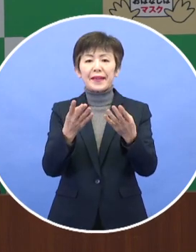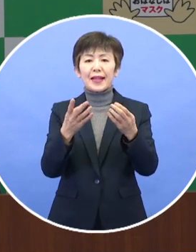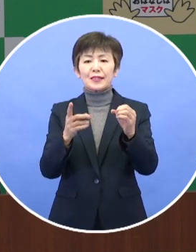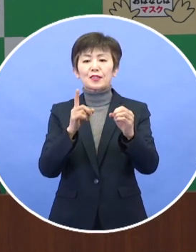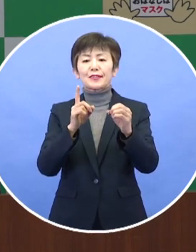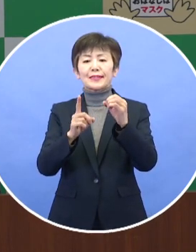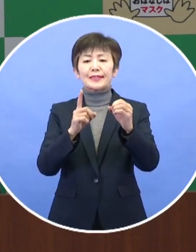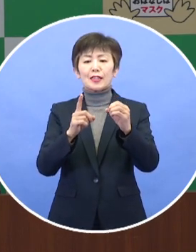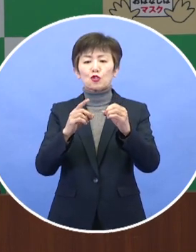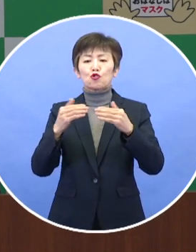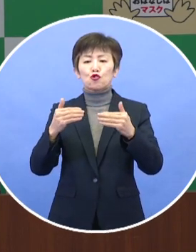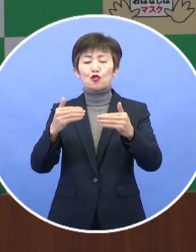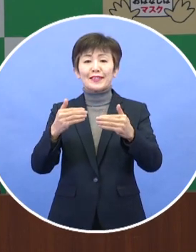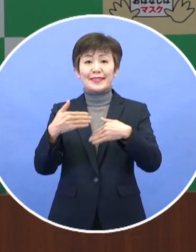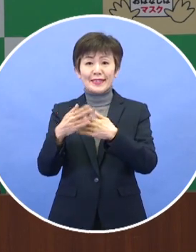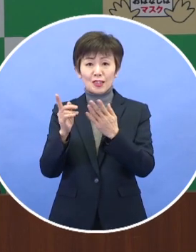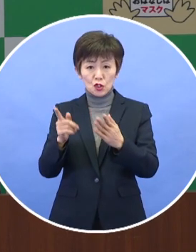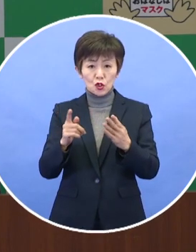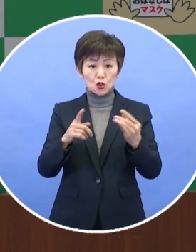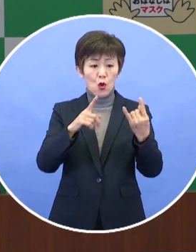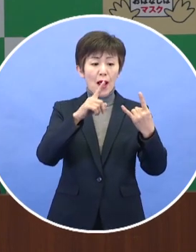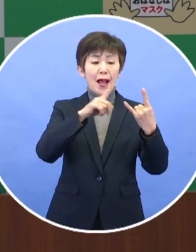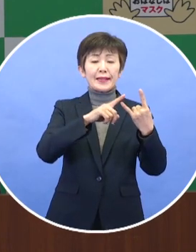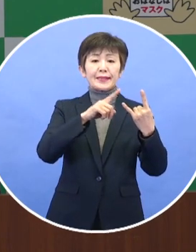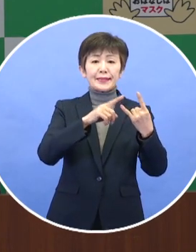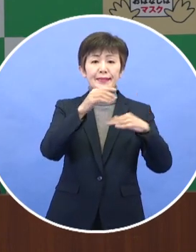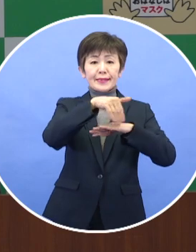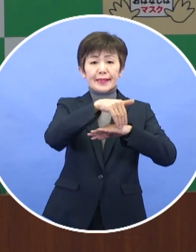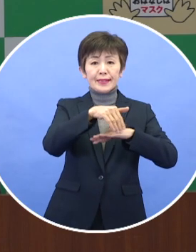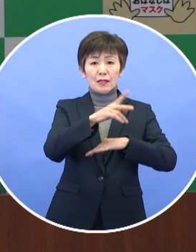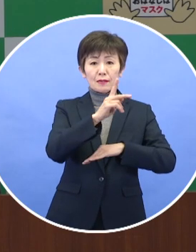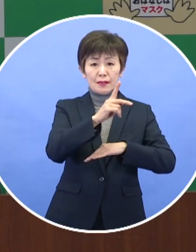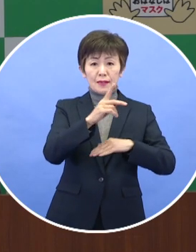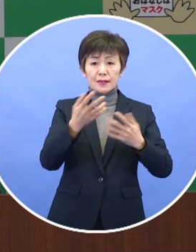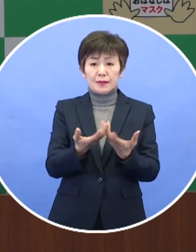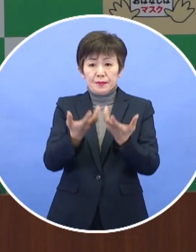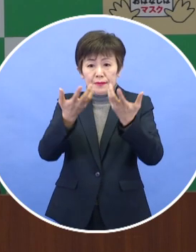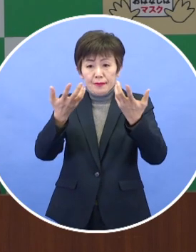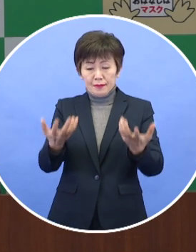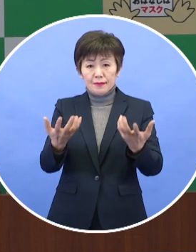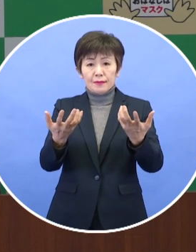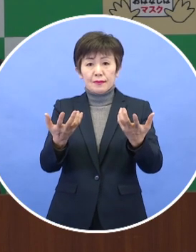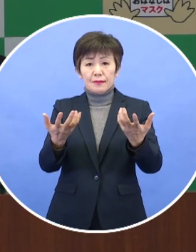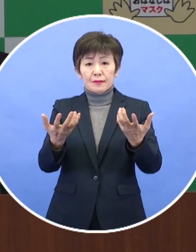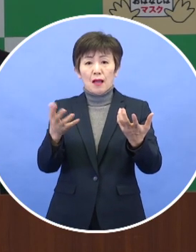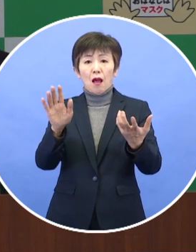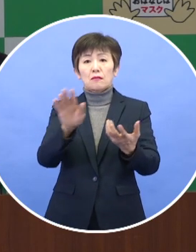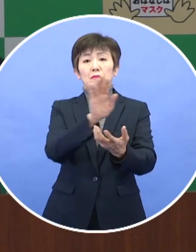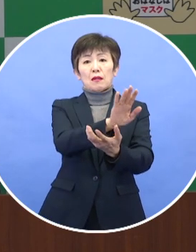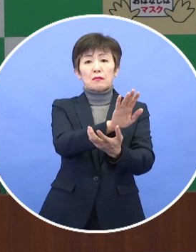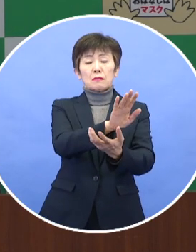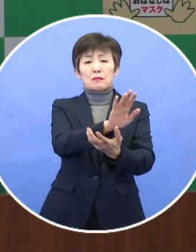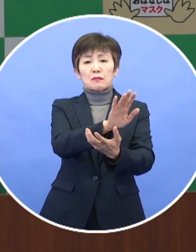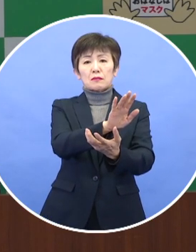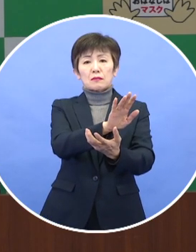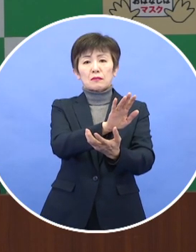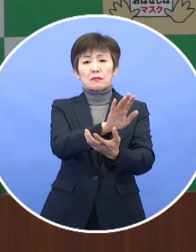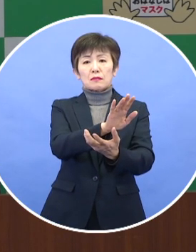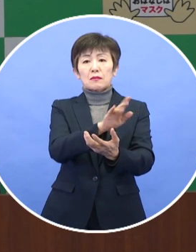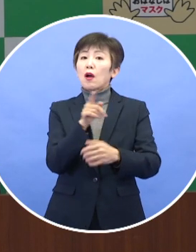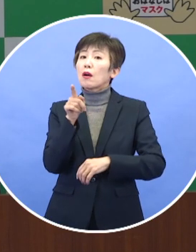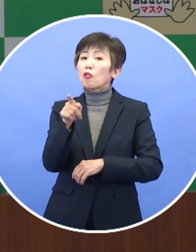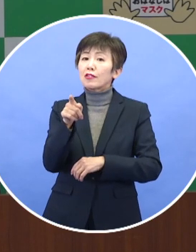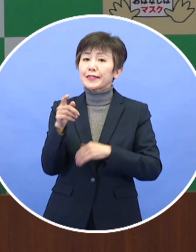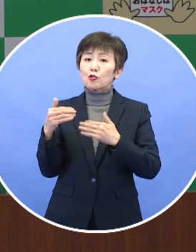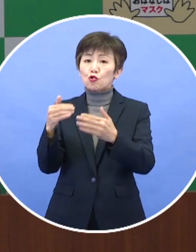推進室と ICT 戦略室というのは別々の課の中にあったわけです。大きく言うと DX 推